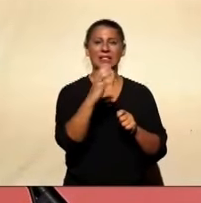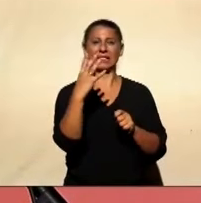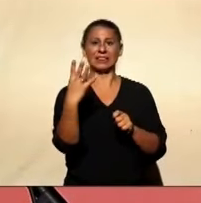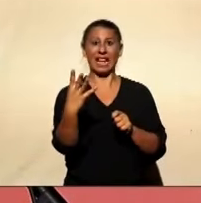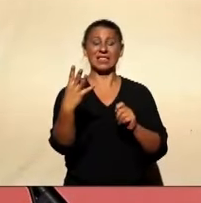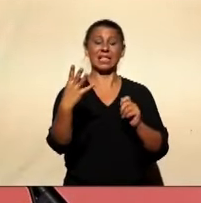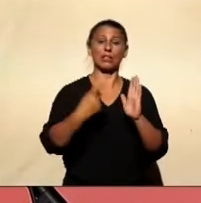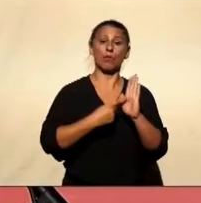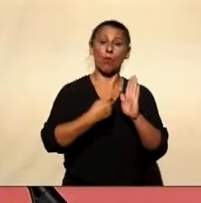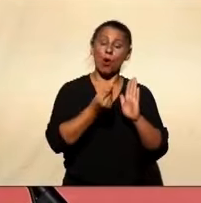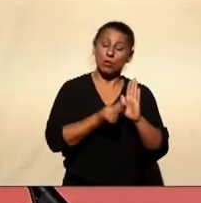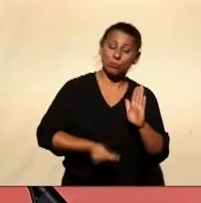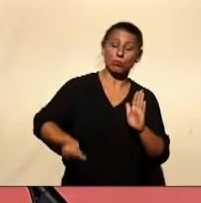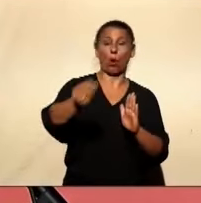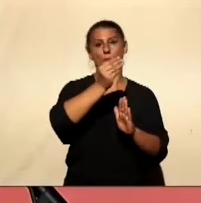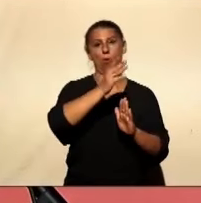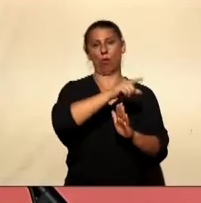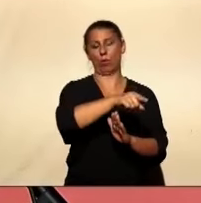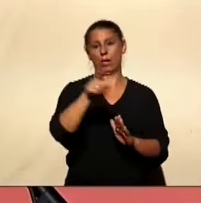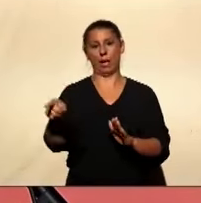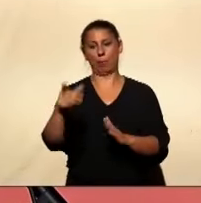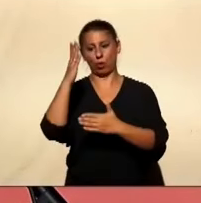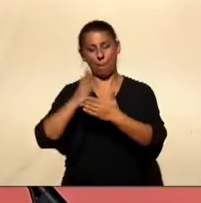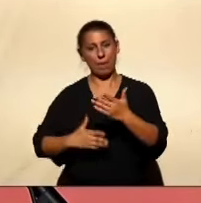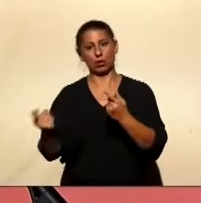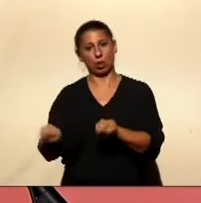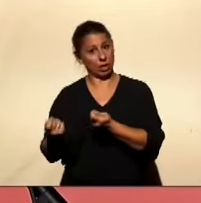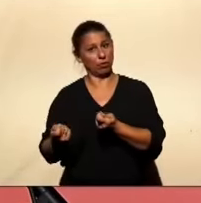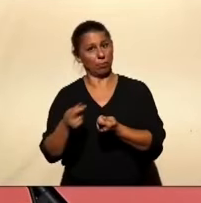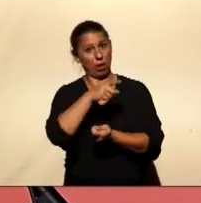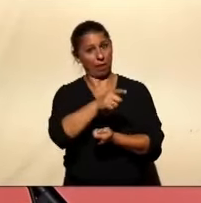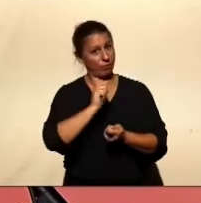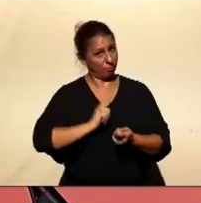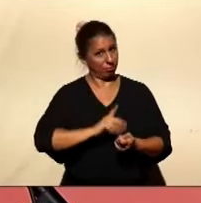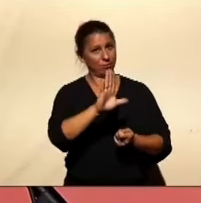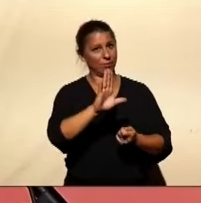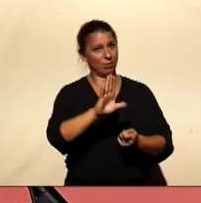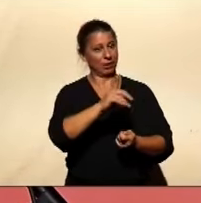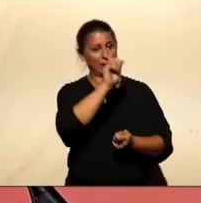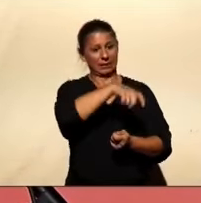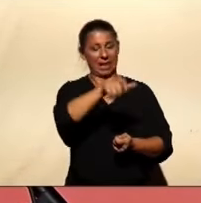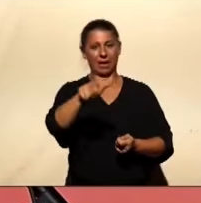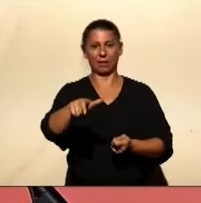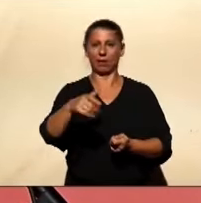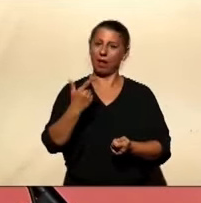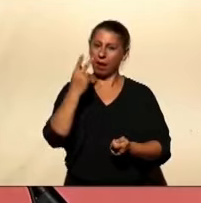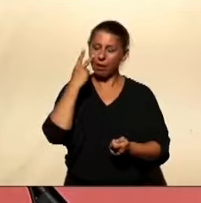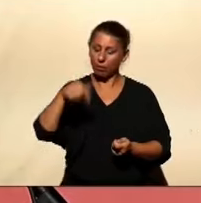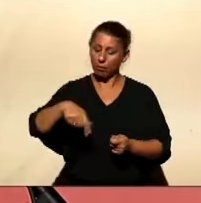344 φορές περισσότερο από το μέσο εργαζόμενο? Αλλά για να πάμε και στη χώρα